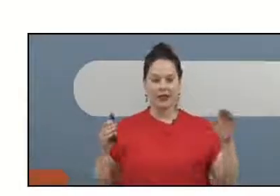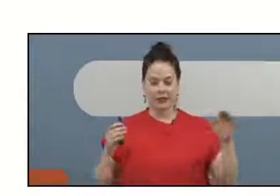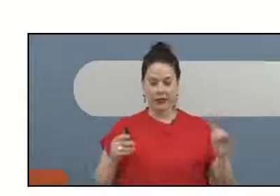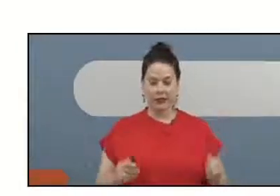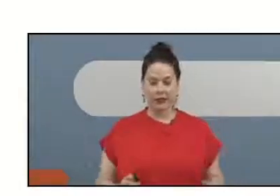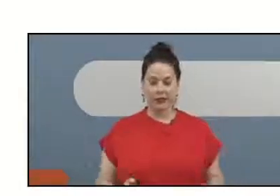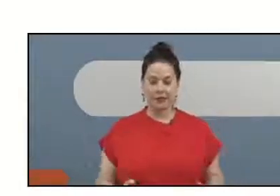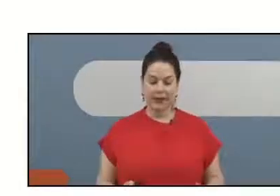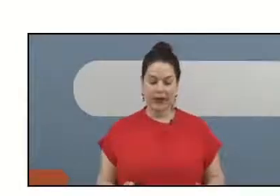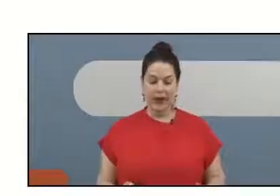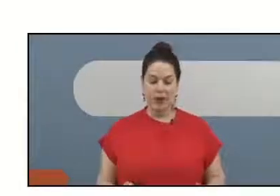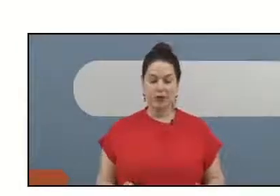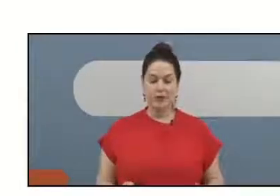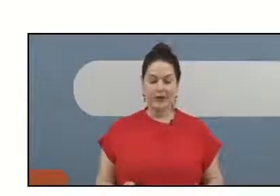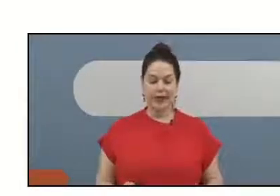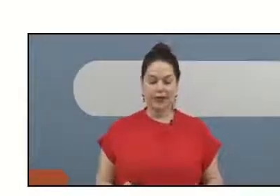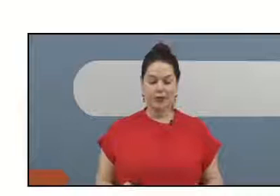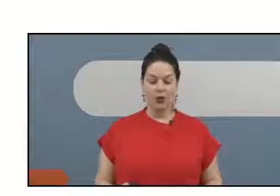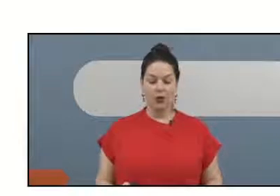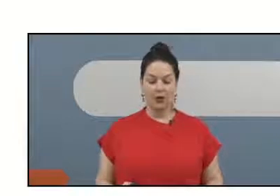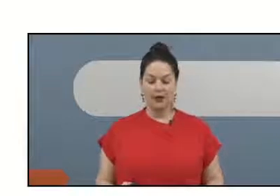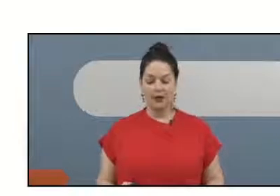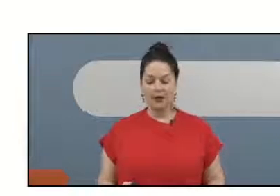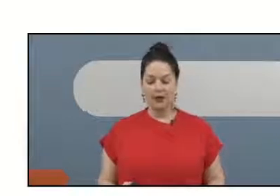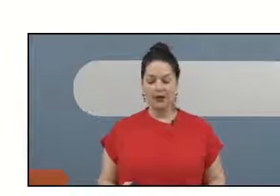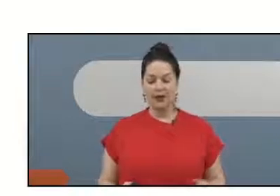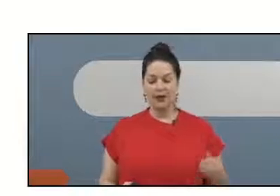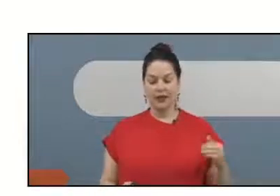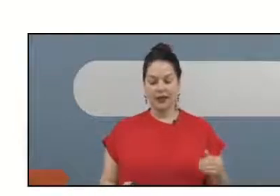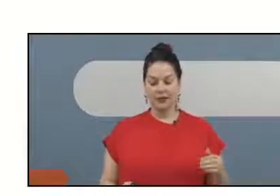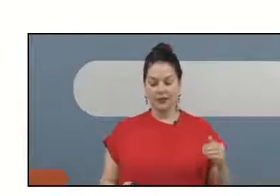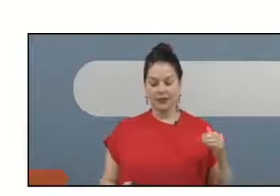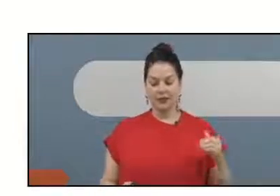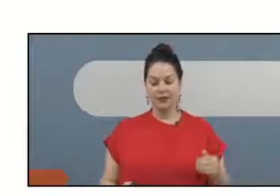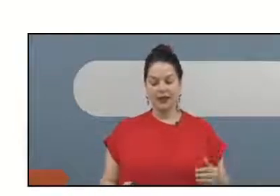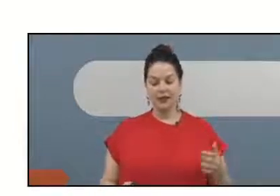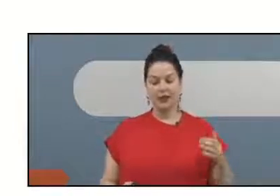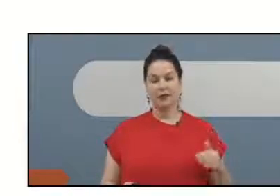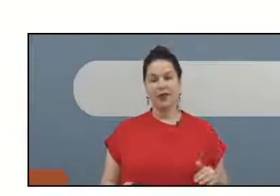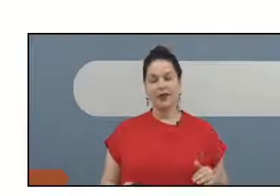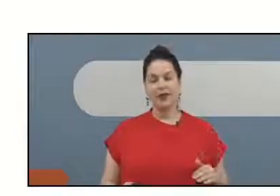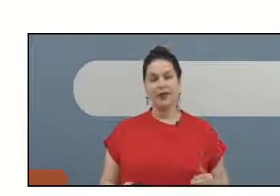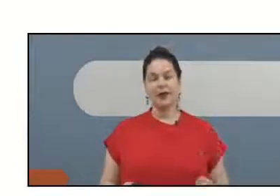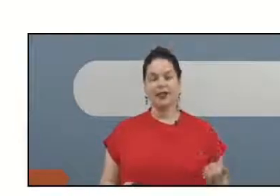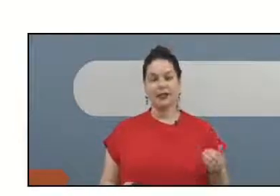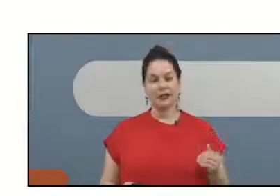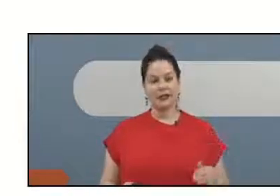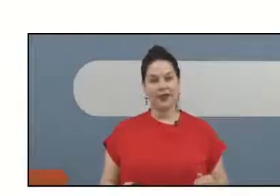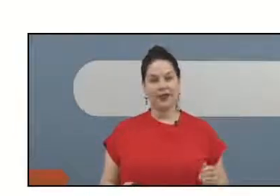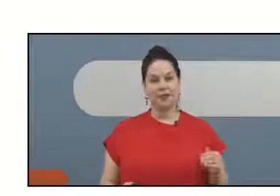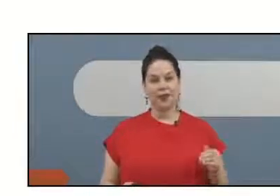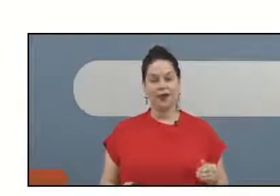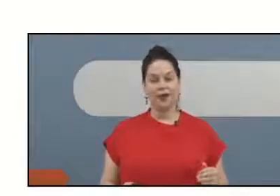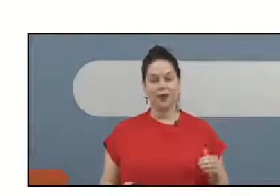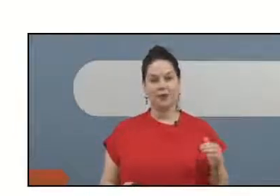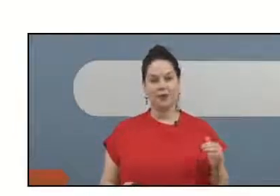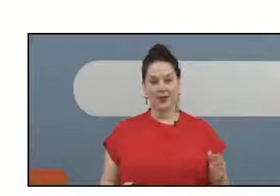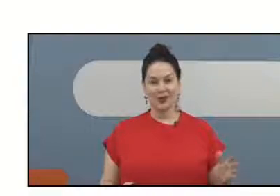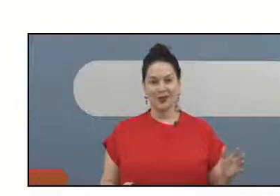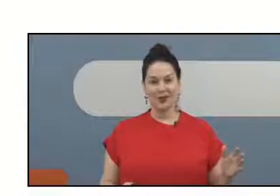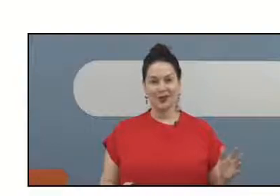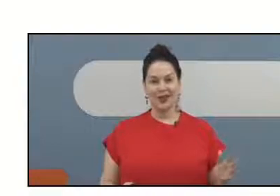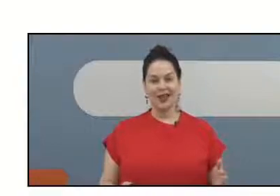טוס בעקבותיי. וכשמסר את הוראות הטיסה, הרכיב על כתפיו של הבן את הכנפיים